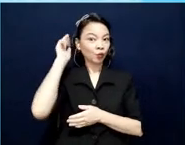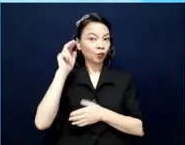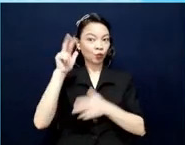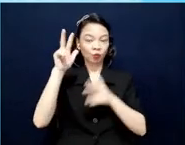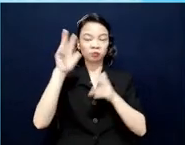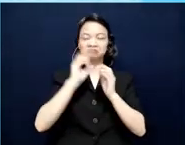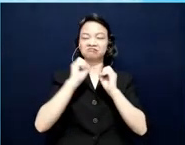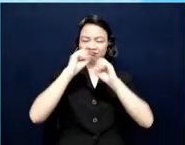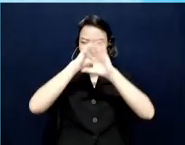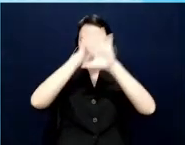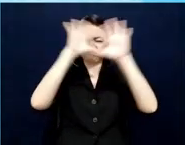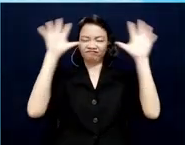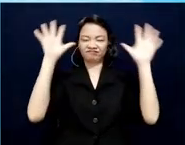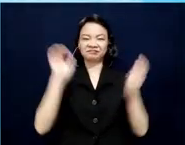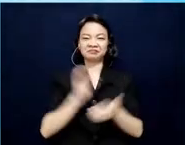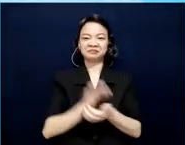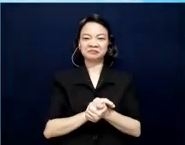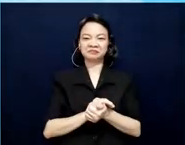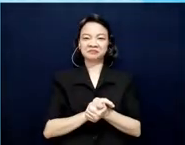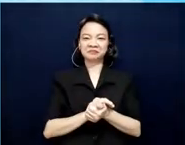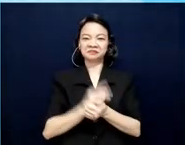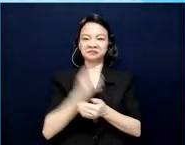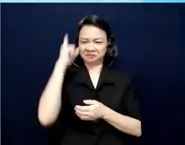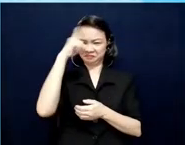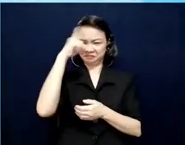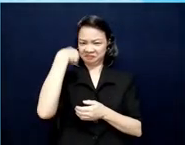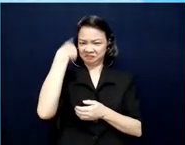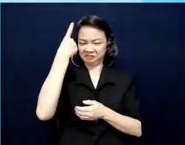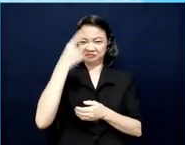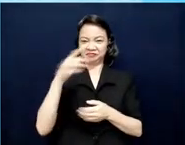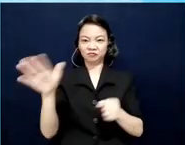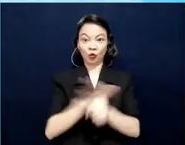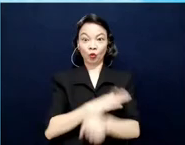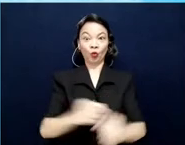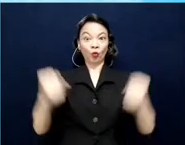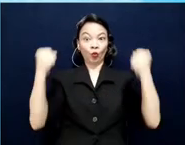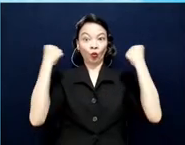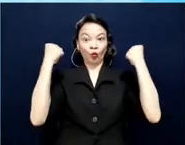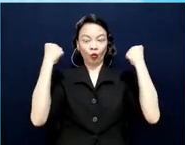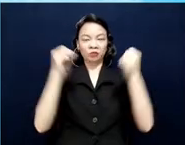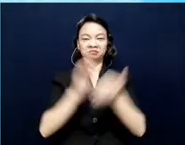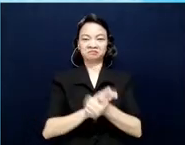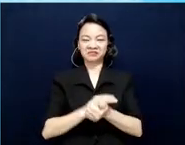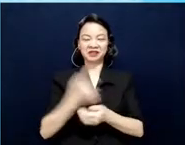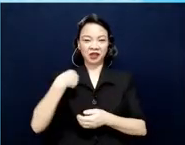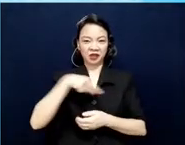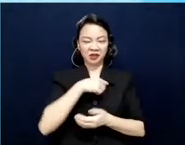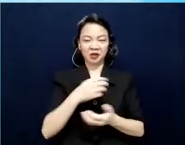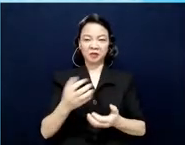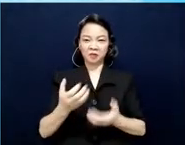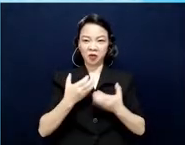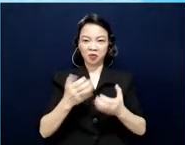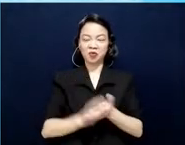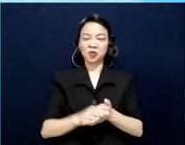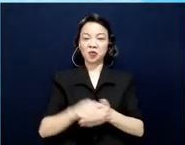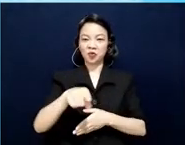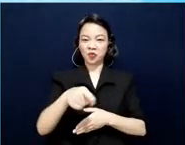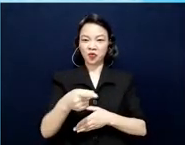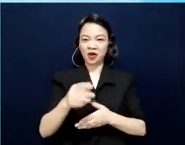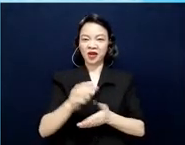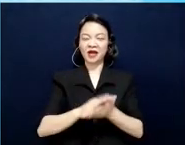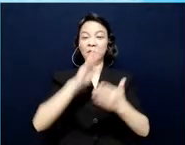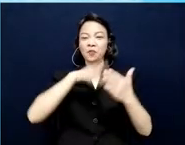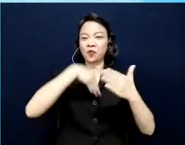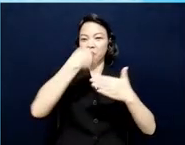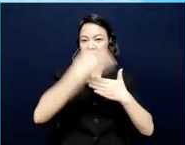banget, seceria dan juga sepenuh semangat ketika kita akan memulai lagi program ini ya Mbak ya? Ya, semangat